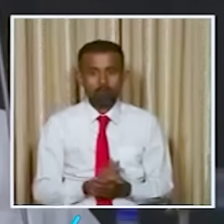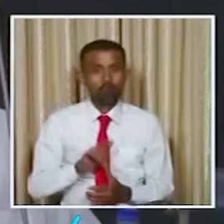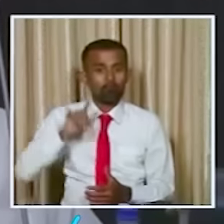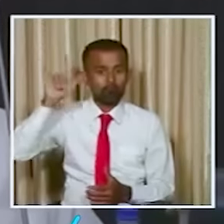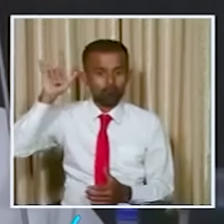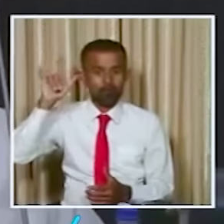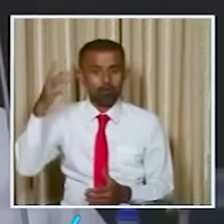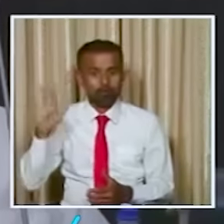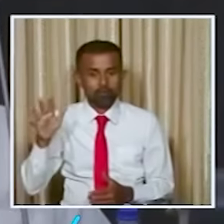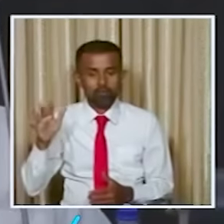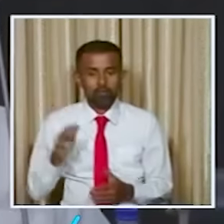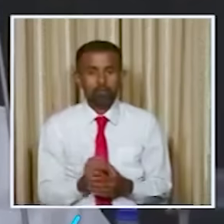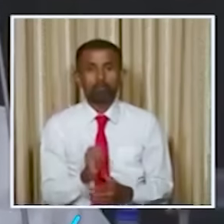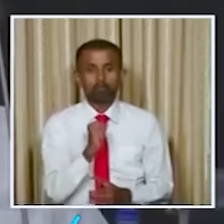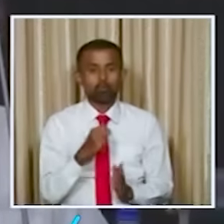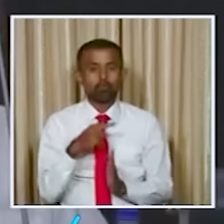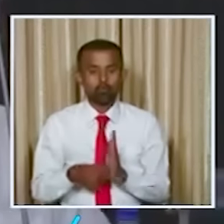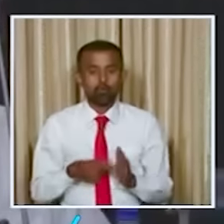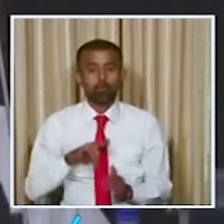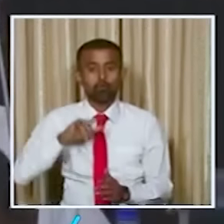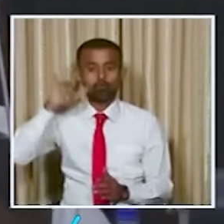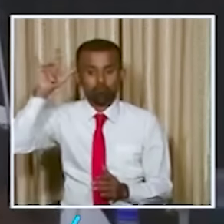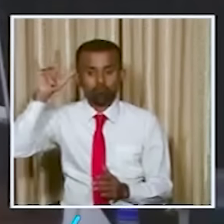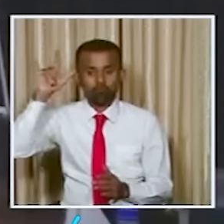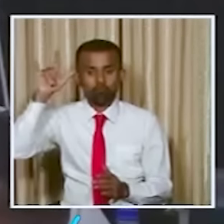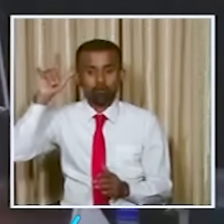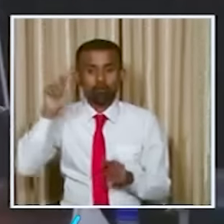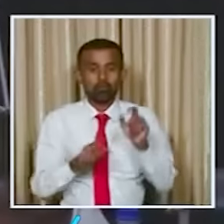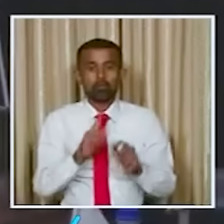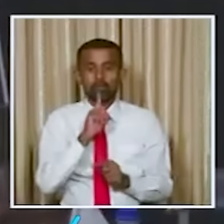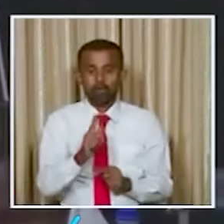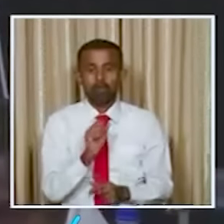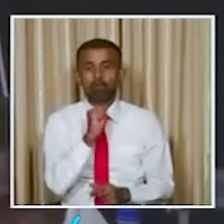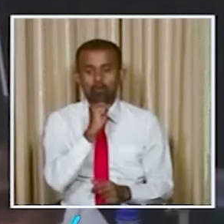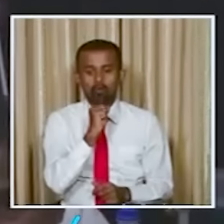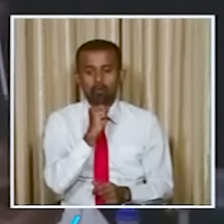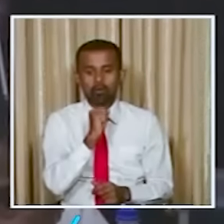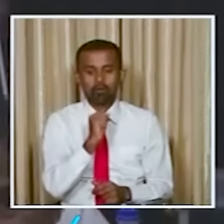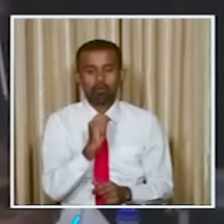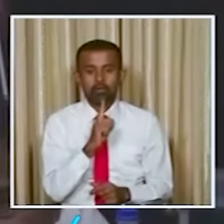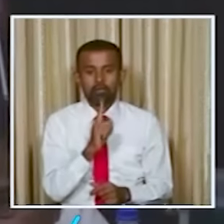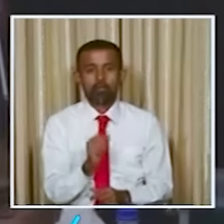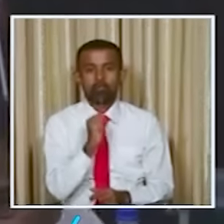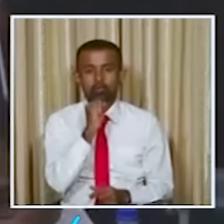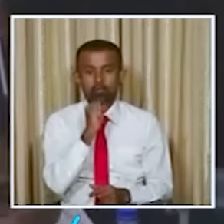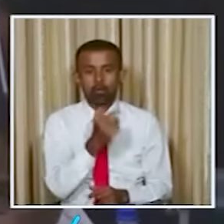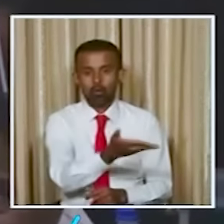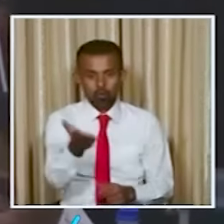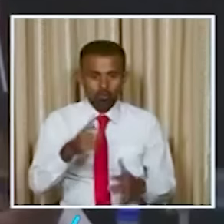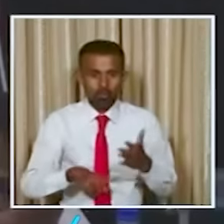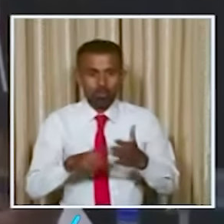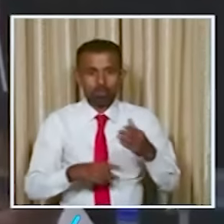විදේශගත වෙලා ඉඳලා මොනවද මේ රටේ විදේශගත අයට කියන්නේ? මේ අයට කියන්නේ මොකද්ද? ඔයාලා අපිට ඡන්ද